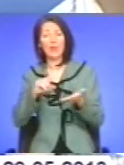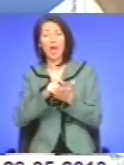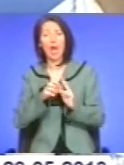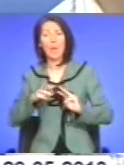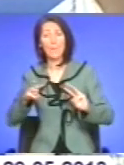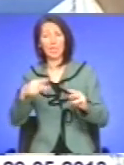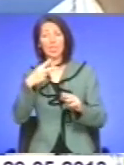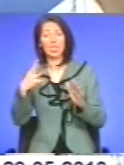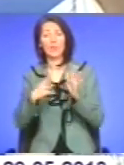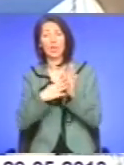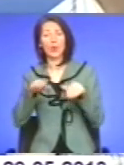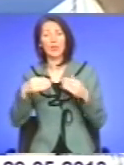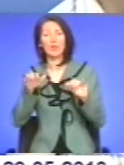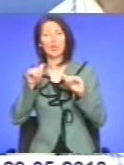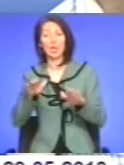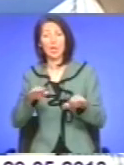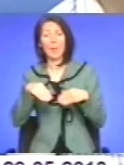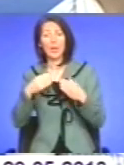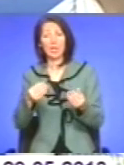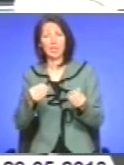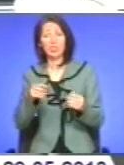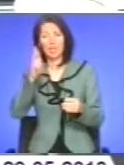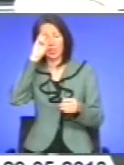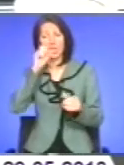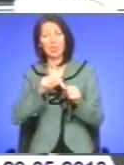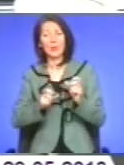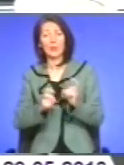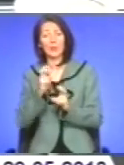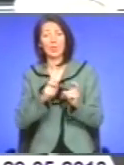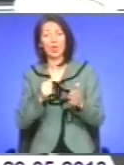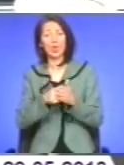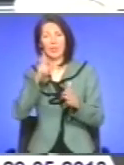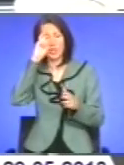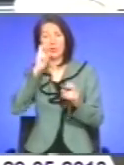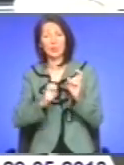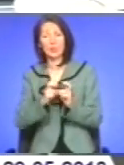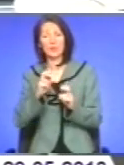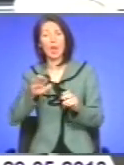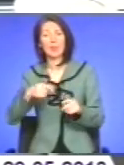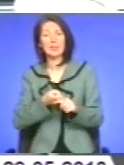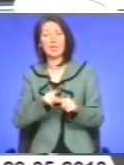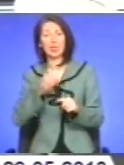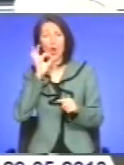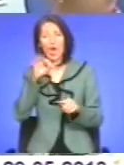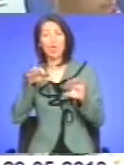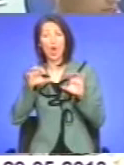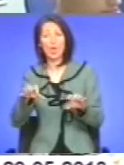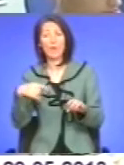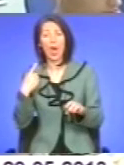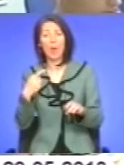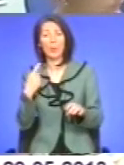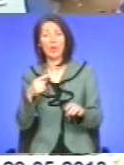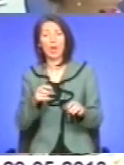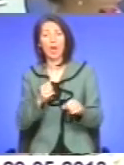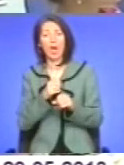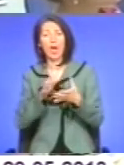про передачу Держпідприємства «Південь» Міноборони до Держкомпідприємництва. Після цього, каже голова обласної асоціації роботодавців, підприємство занепало. А